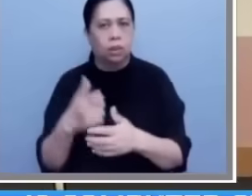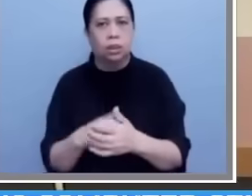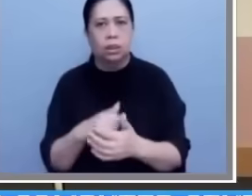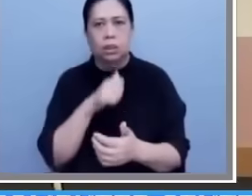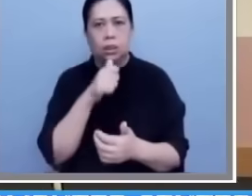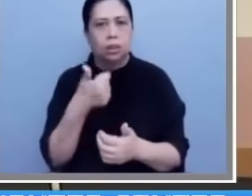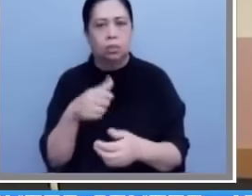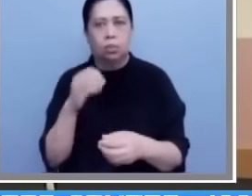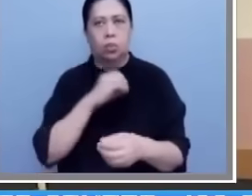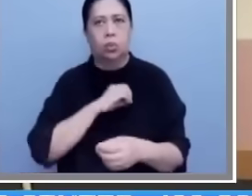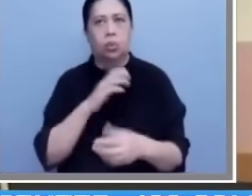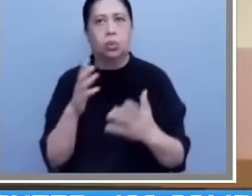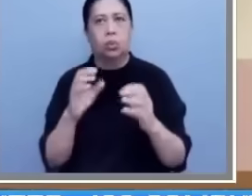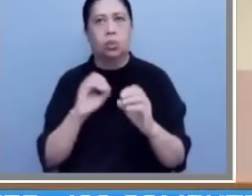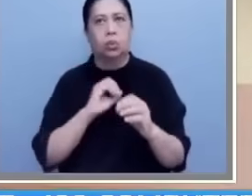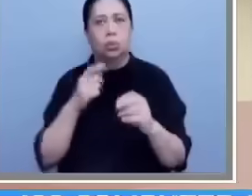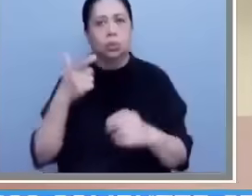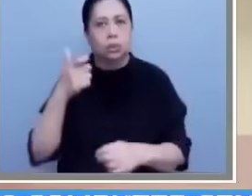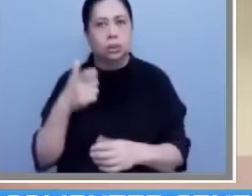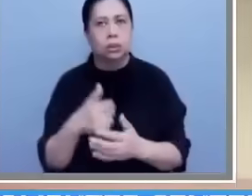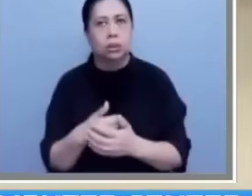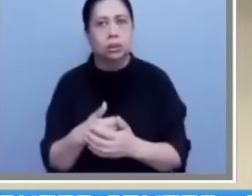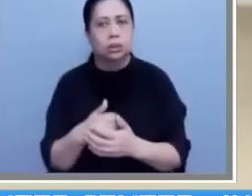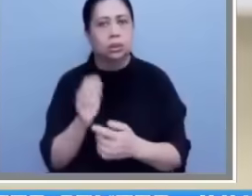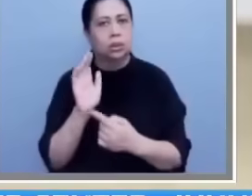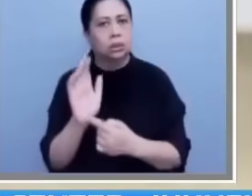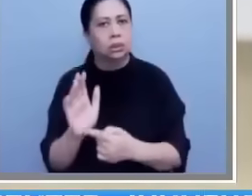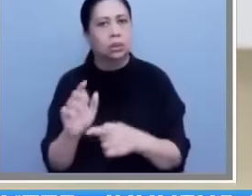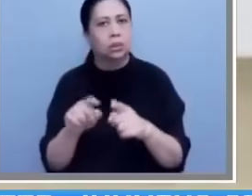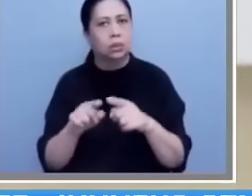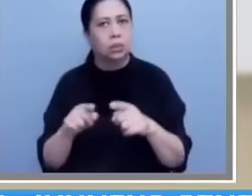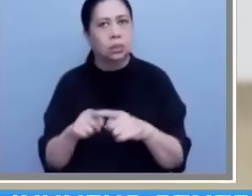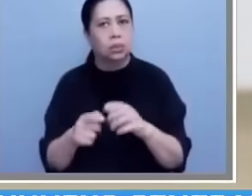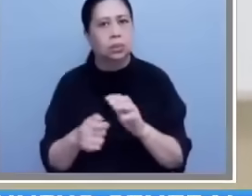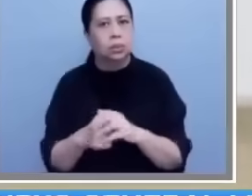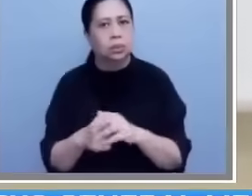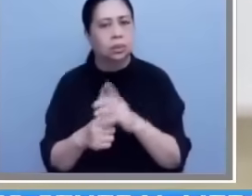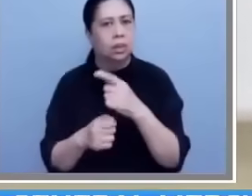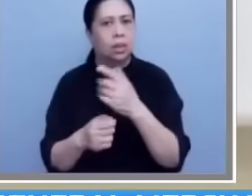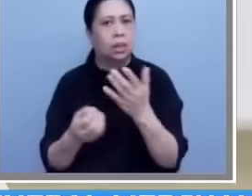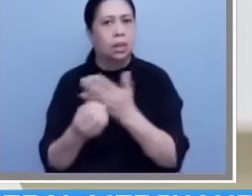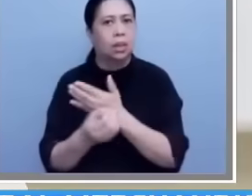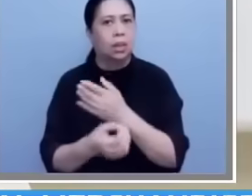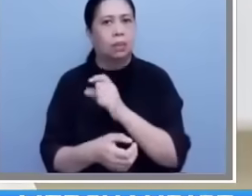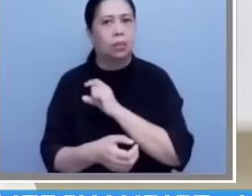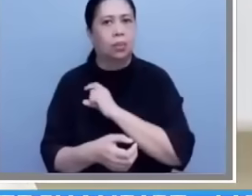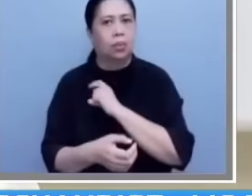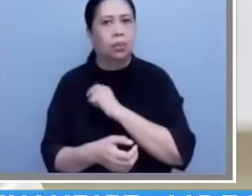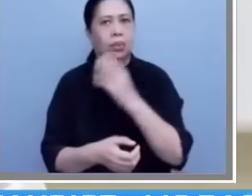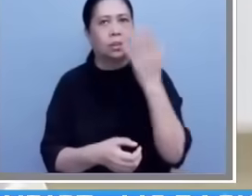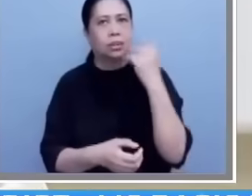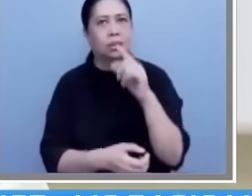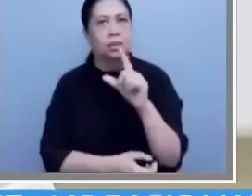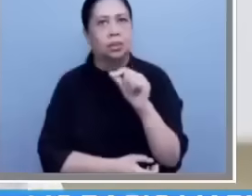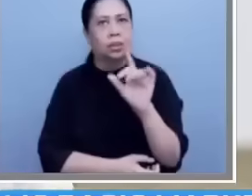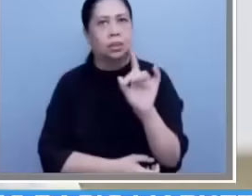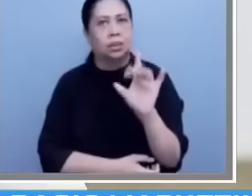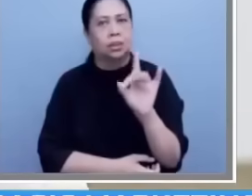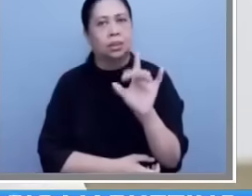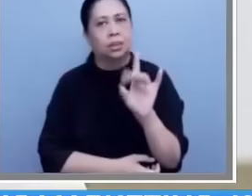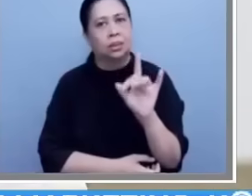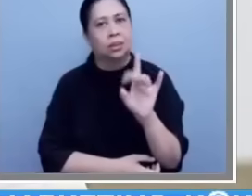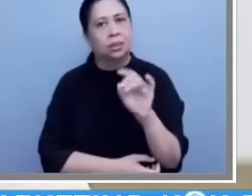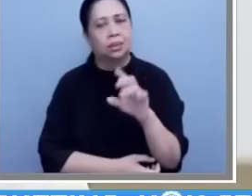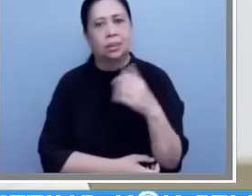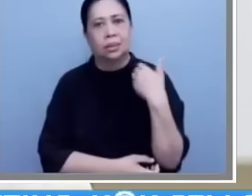makakapagmay-ari ng baril. Lumabas din sa record ng PNP na na-dismiss na pala sa police service si Gonzalez noong 2018. Hindi pa